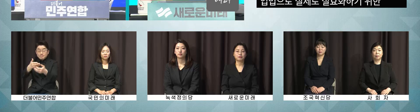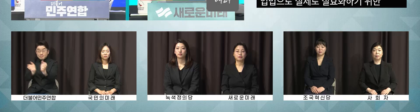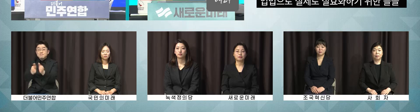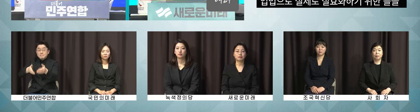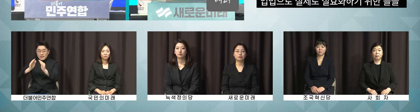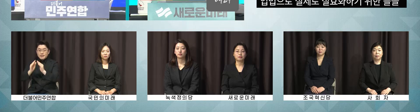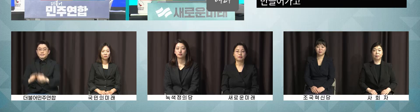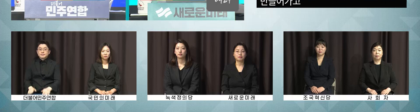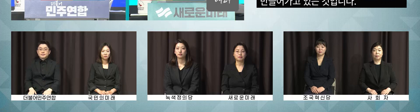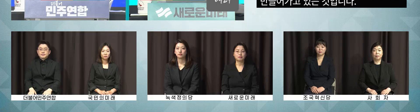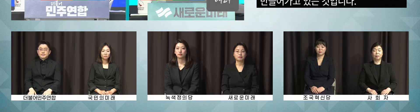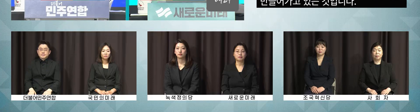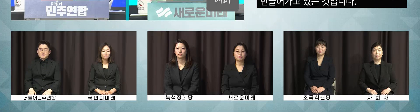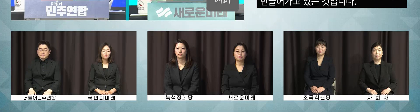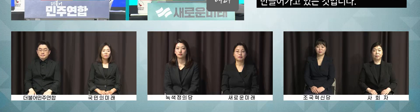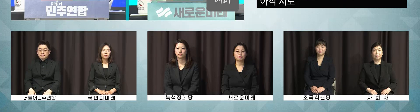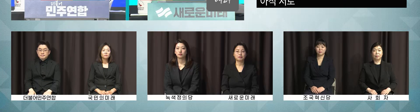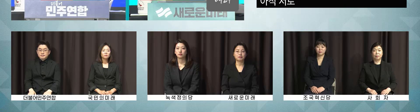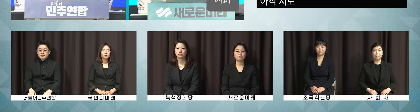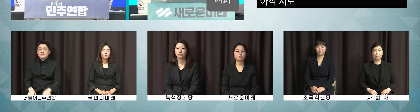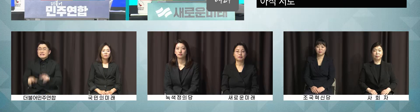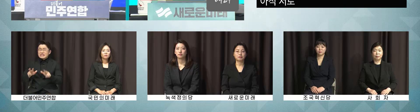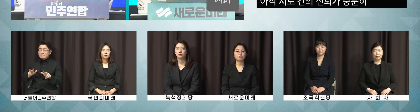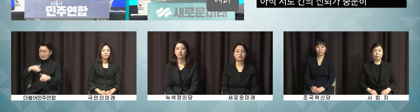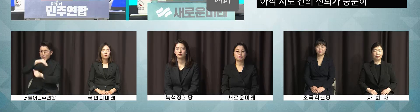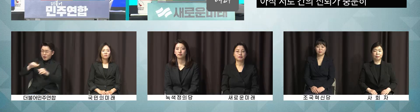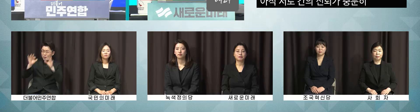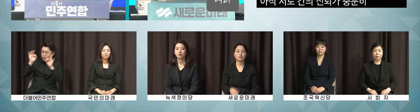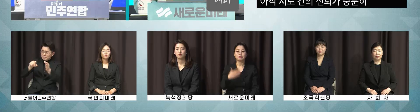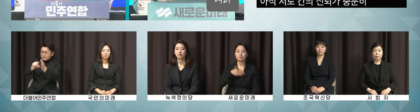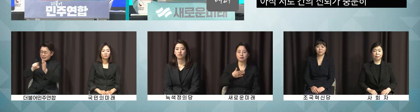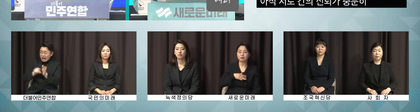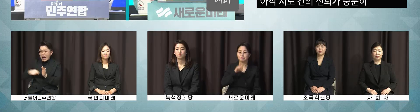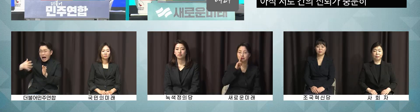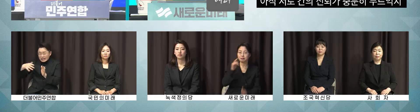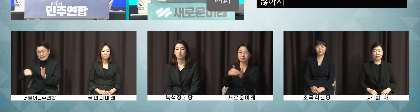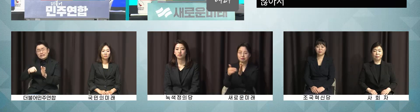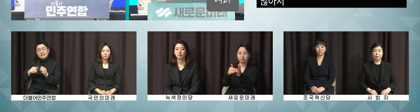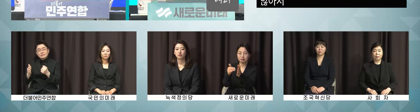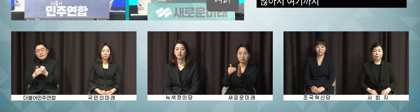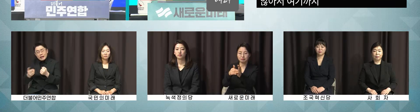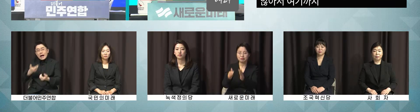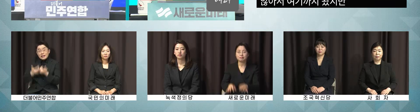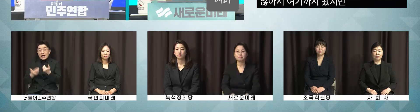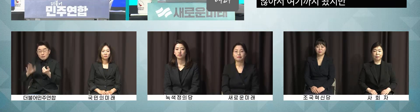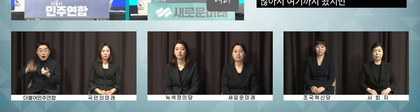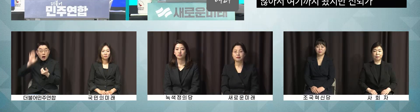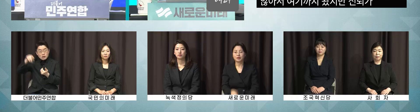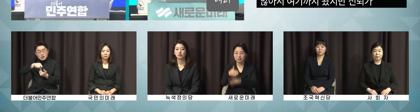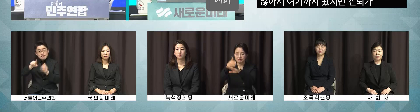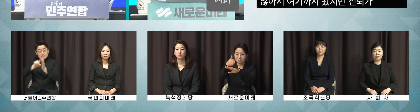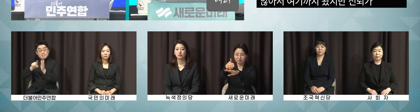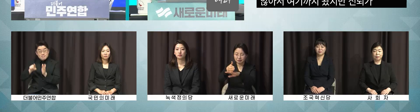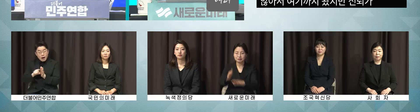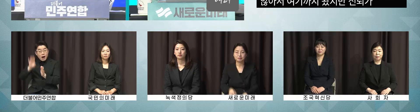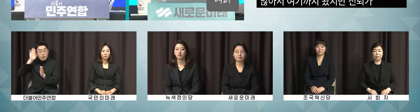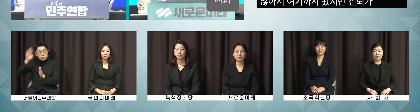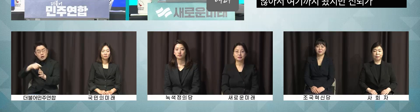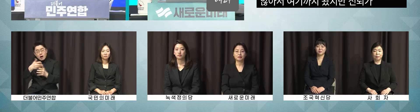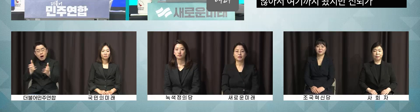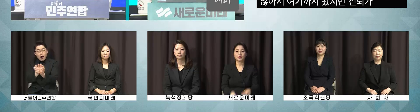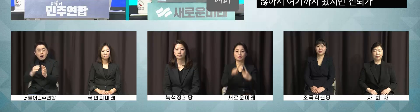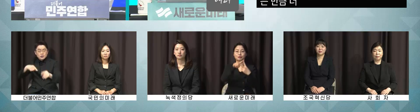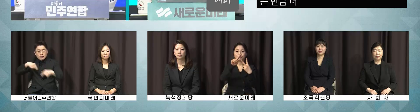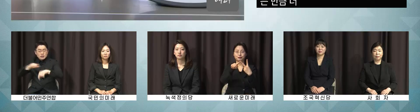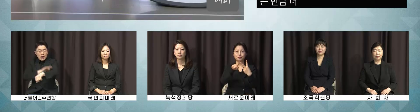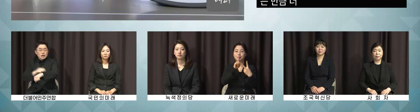있는 것입니다. 아직 서로 간의 신뢰가 충분히 무르익지 않아서 여기까지 갔지만 신뢰가 높아지는 만큼 감사합니다. 더 앞으로 나아갈 것으로 두 가지를 생각합니다.